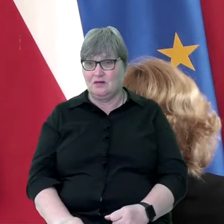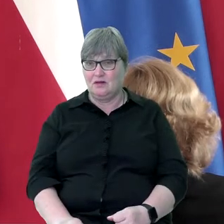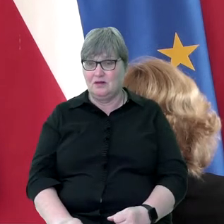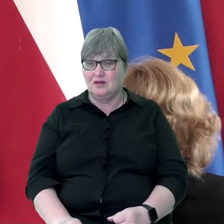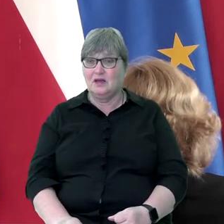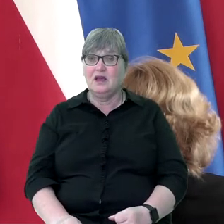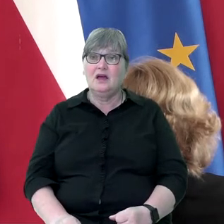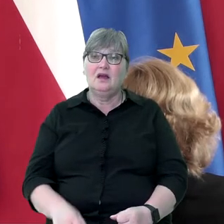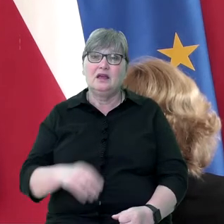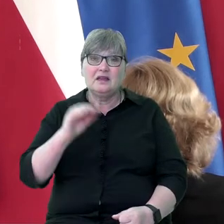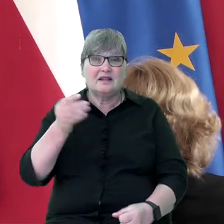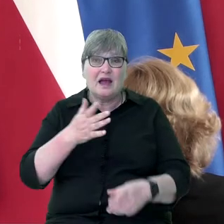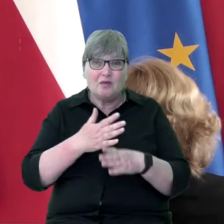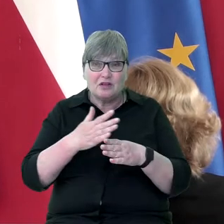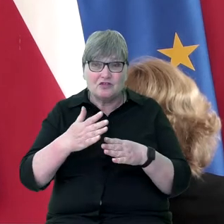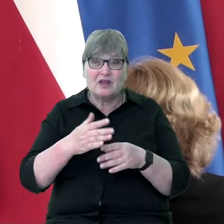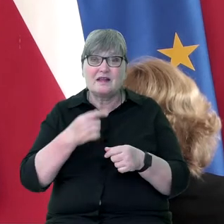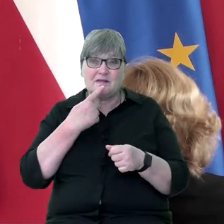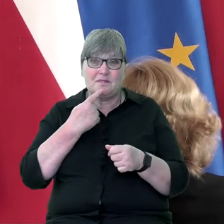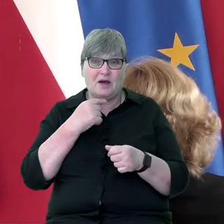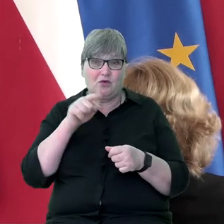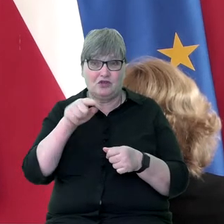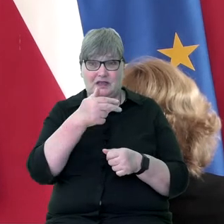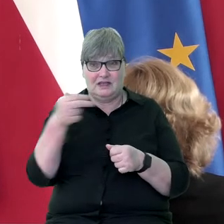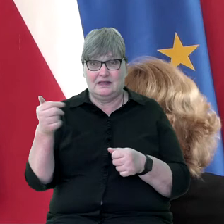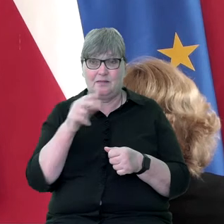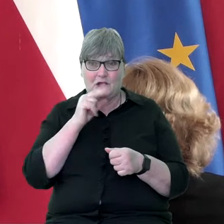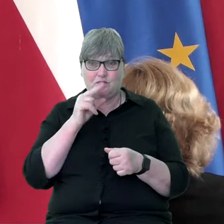niedoceniony wysiłek.